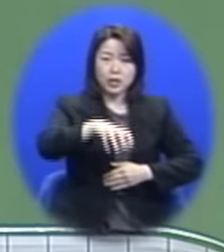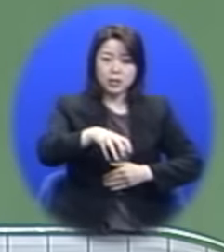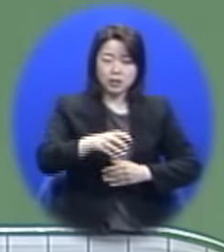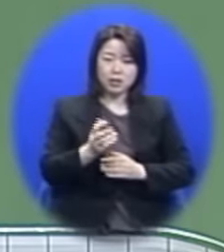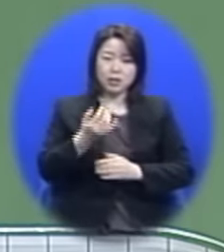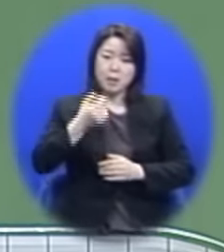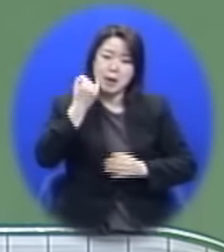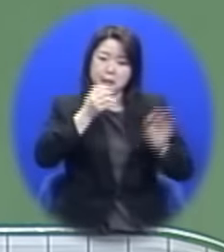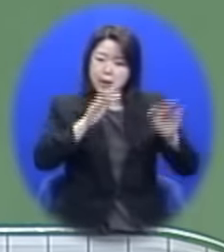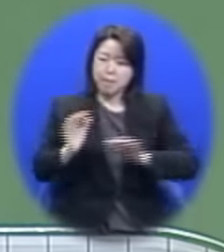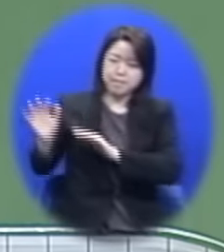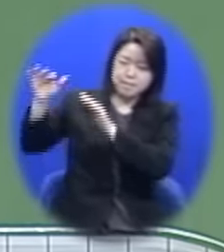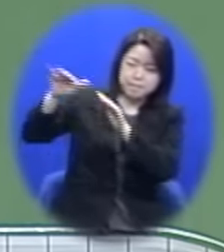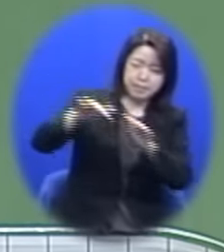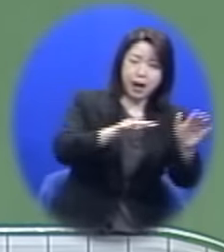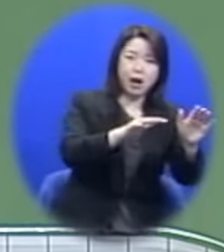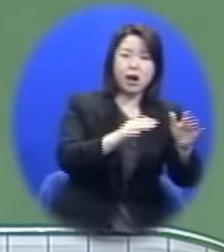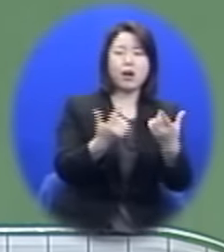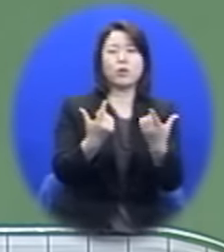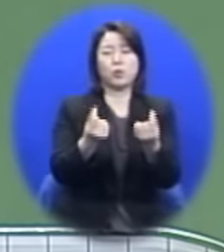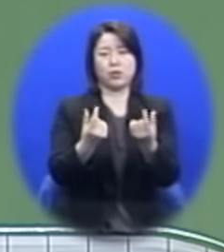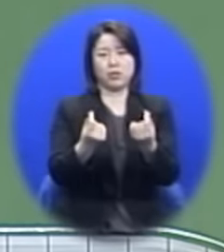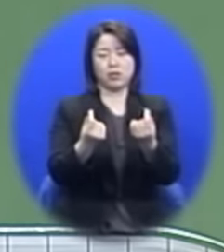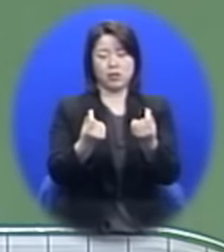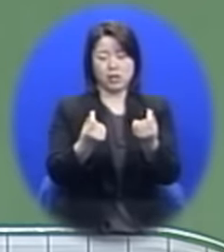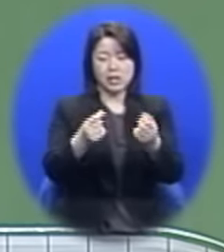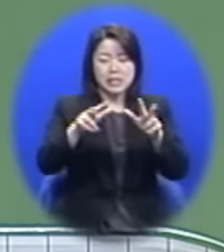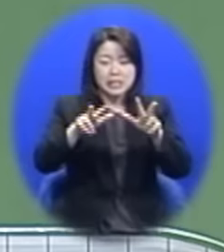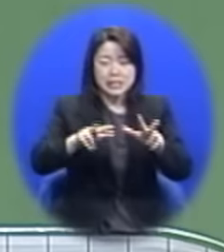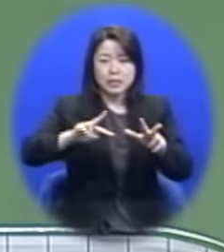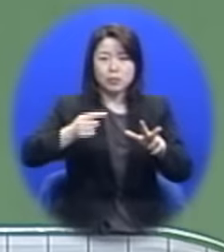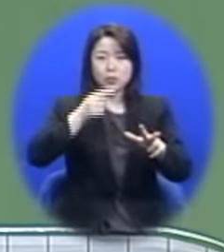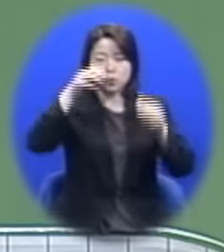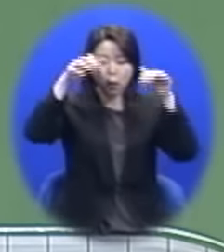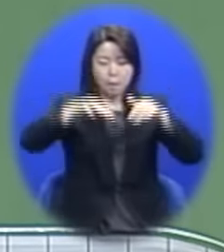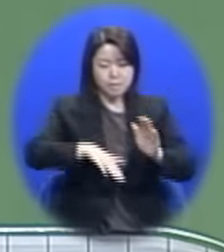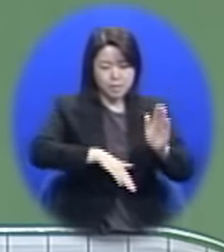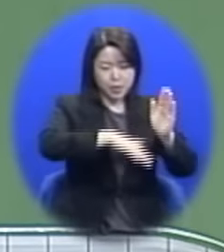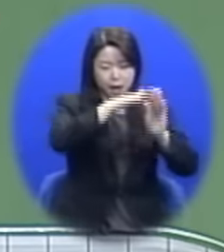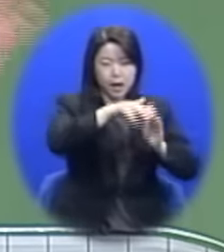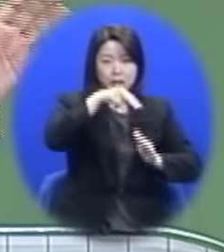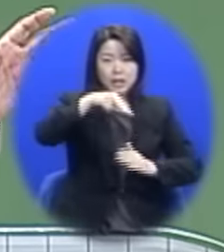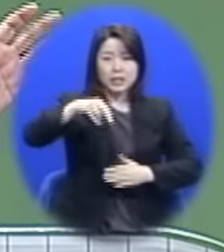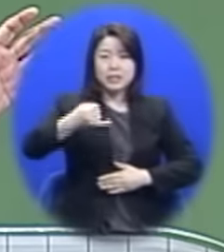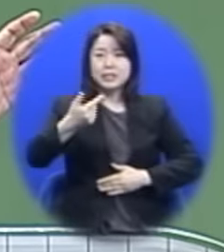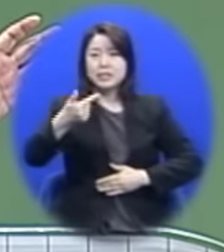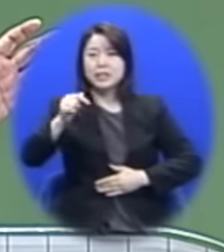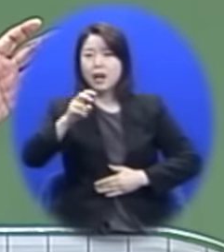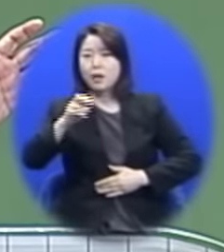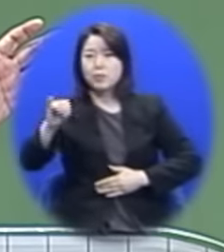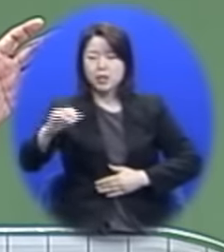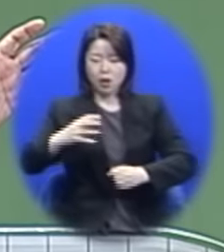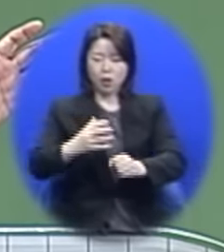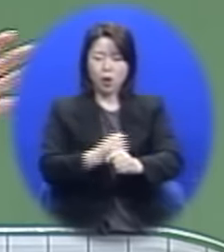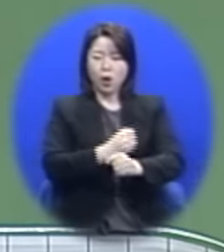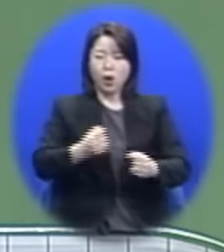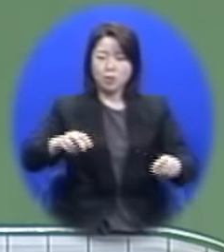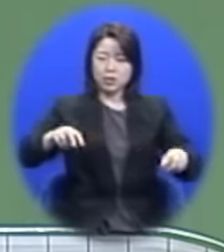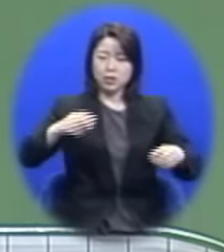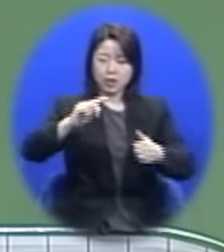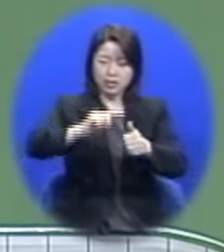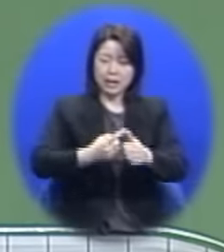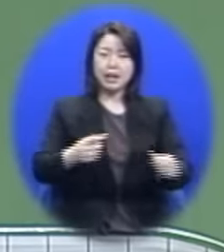있죠. 지금도 여전히 홍수나 쓰나미는 엄청난 자연재해입니다.